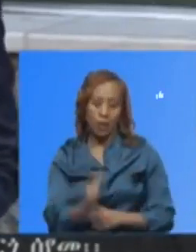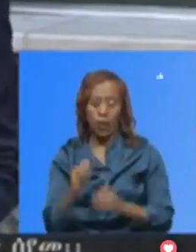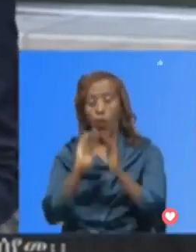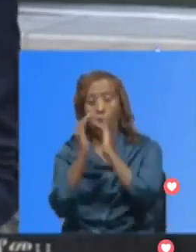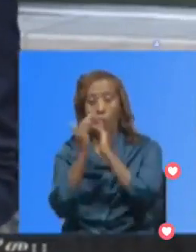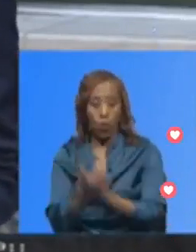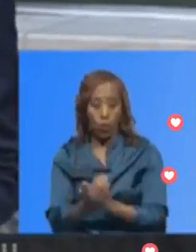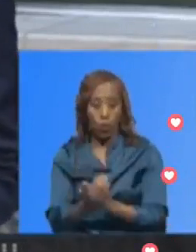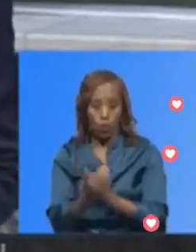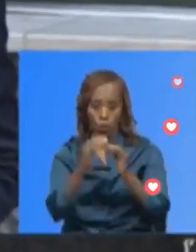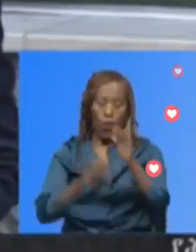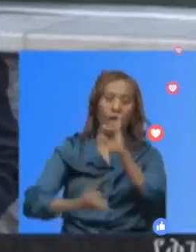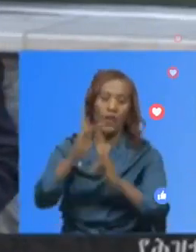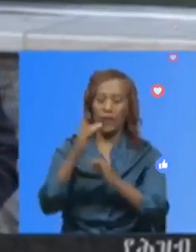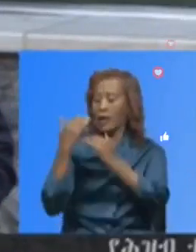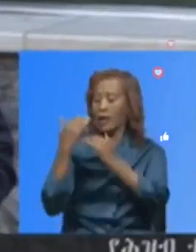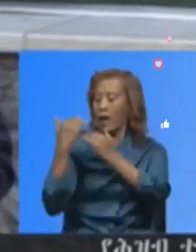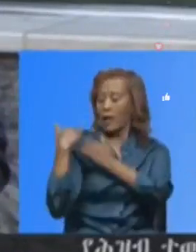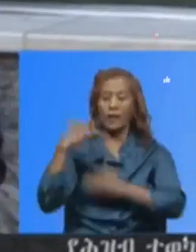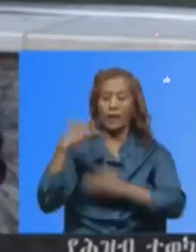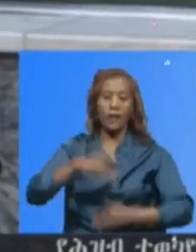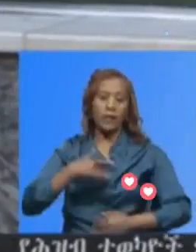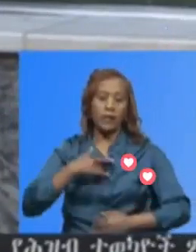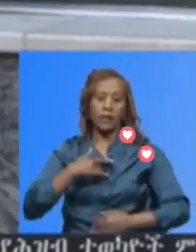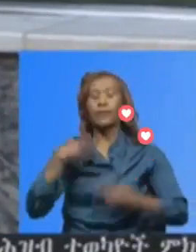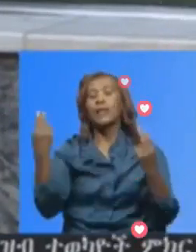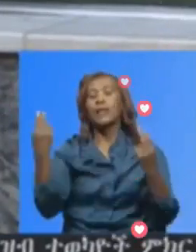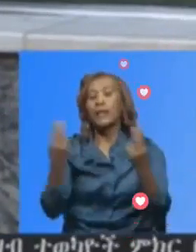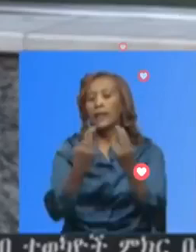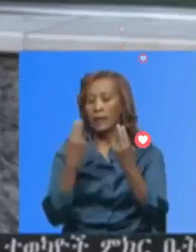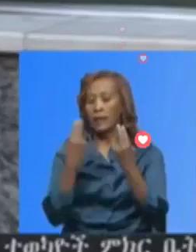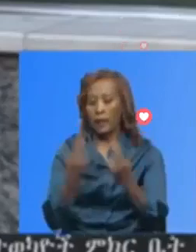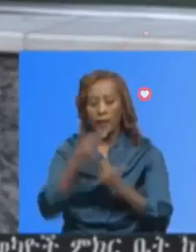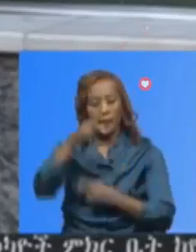በመሆኑም በከፍተኛ ኃላፊነት ስሜት ልንጠቀምበት